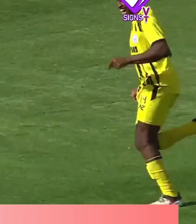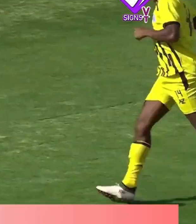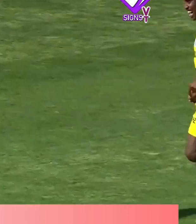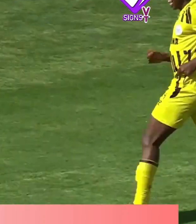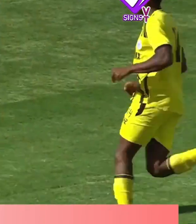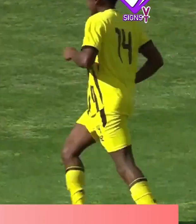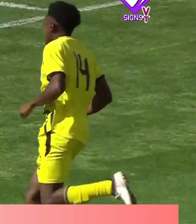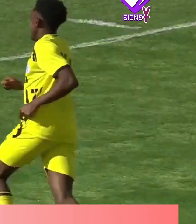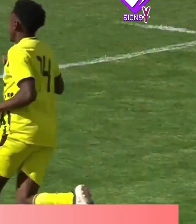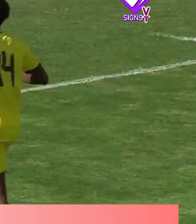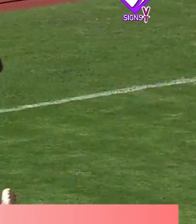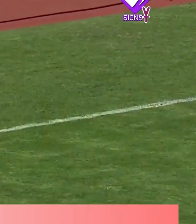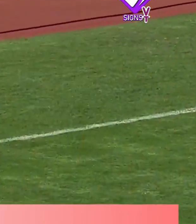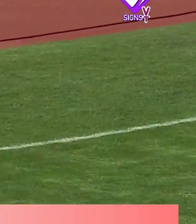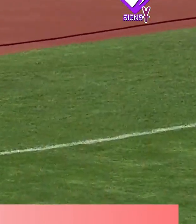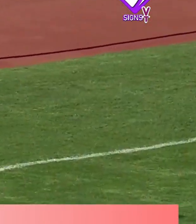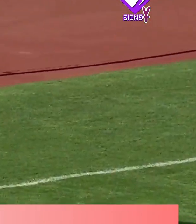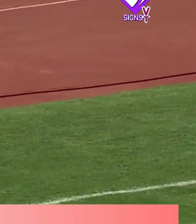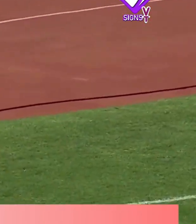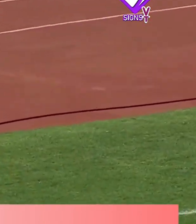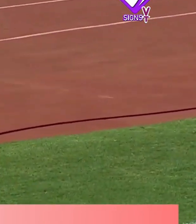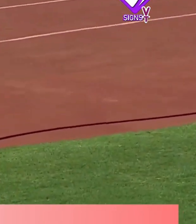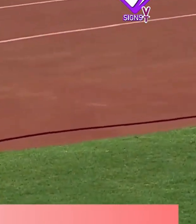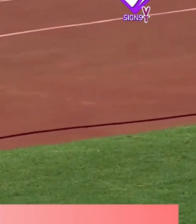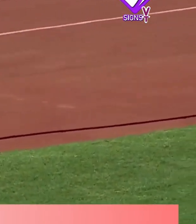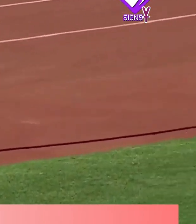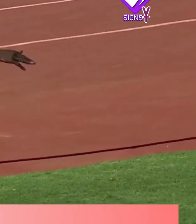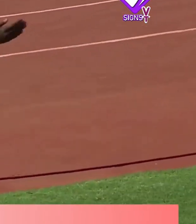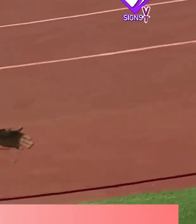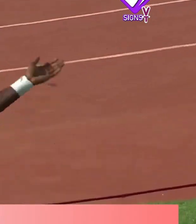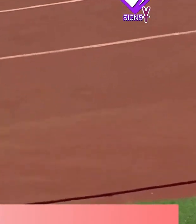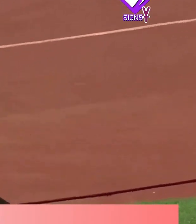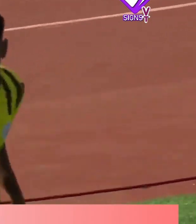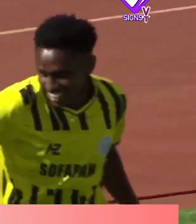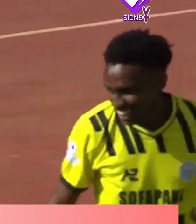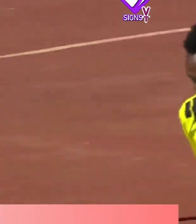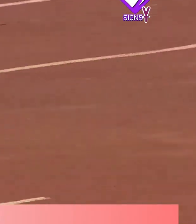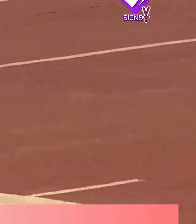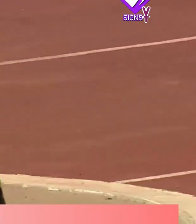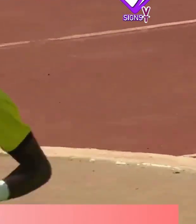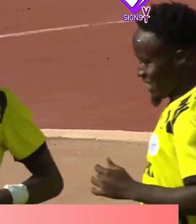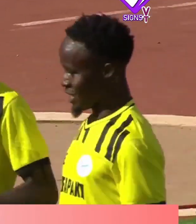Wameanza mapema kabisa shughuli. Satala Jafari, fimbu na fimbu kutokea Kongo kule.